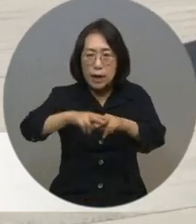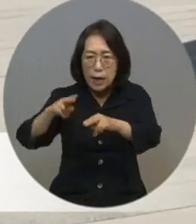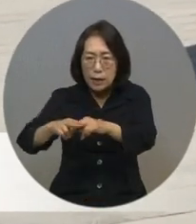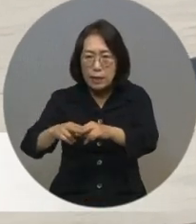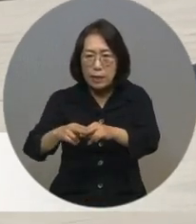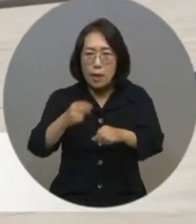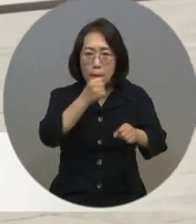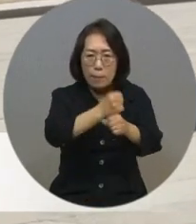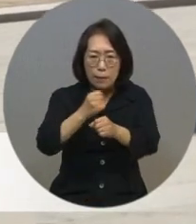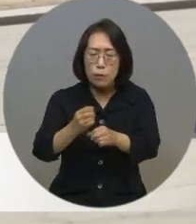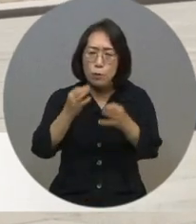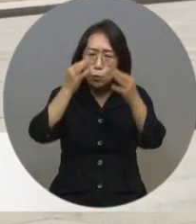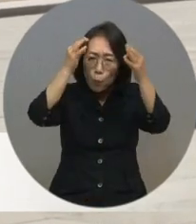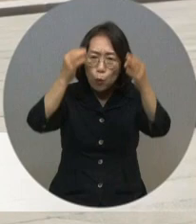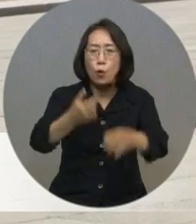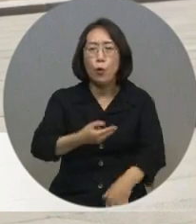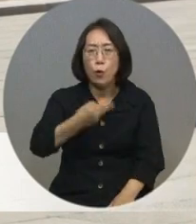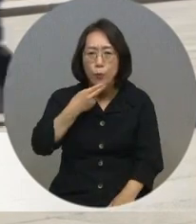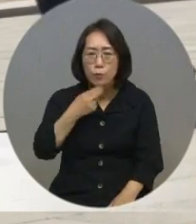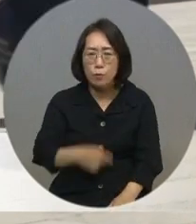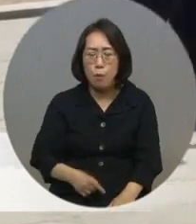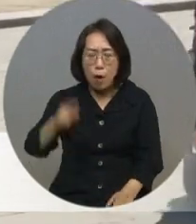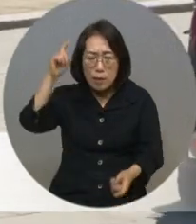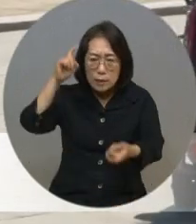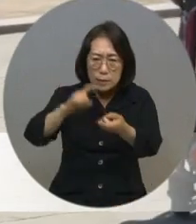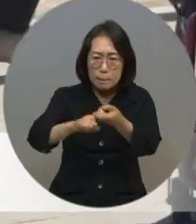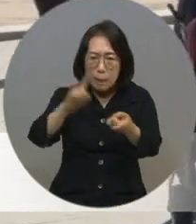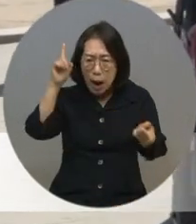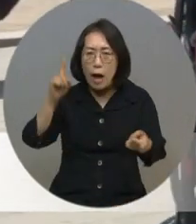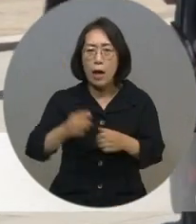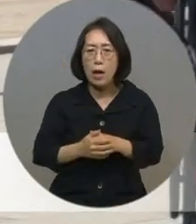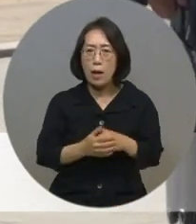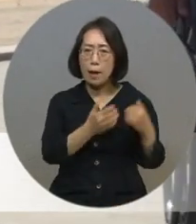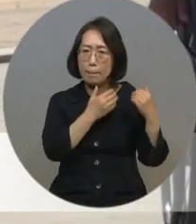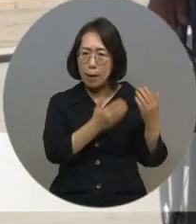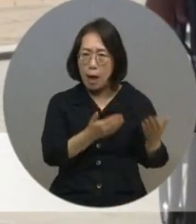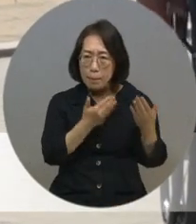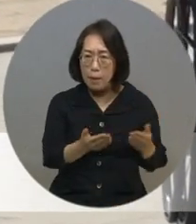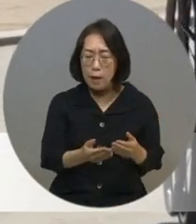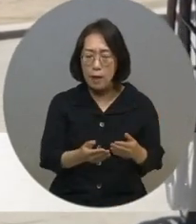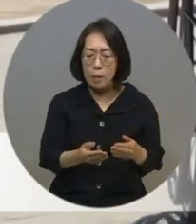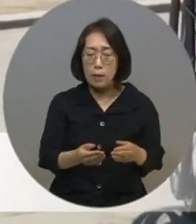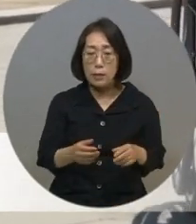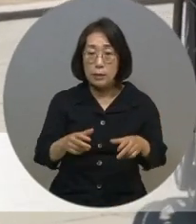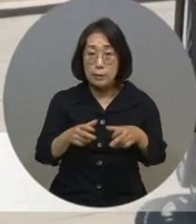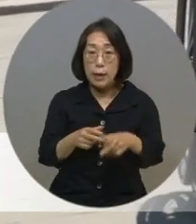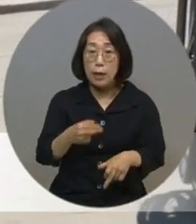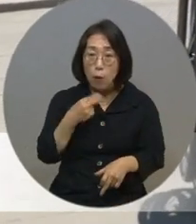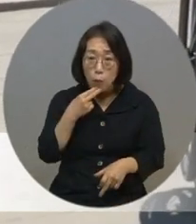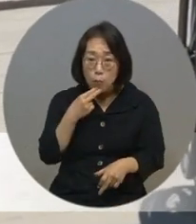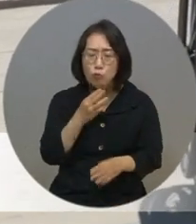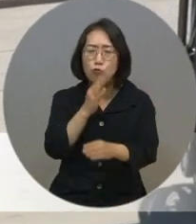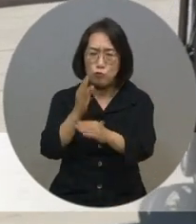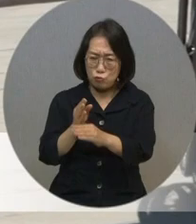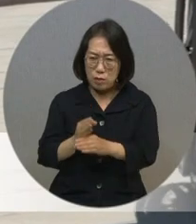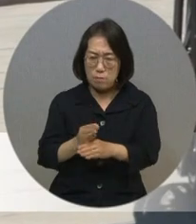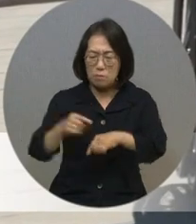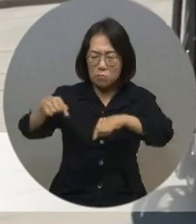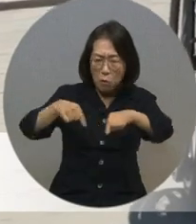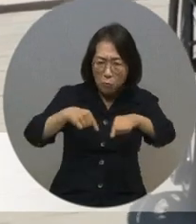만들려고 하지 않는 것은 부관심하다는 것입니다. 비장애인 중심사회 정책을 만들어가다